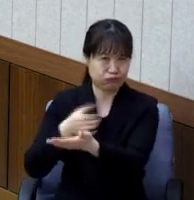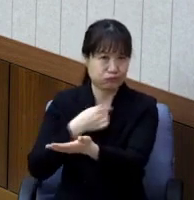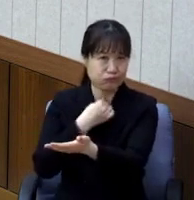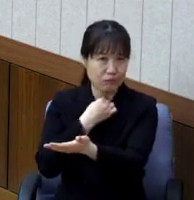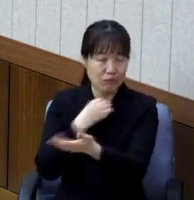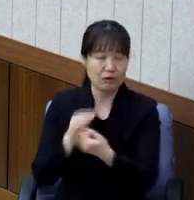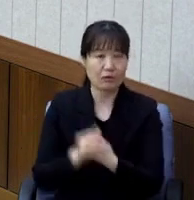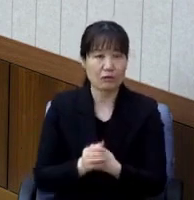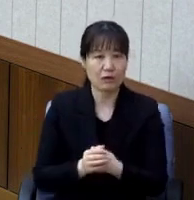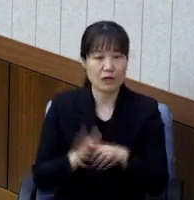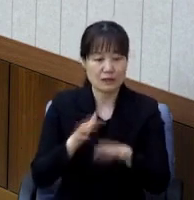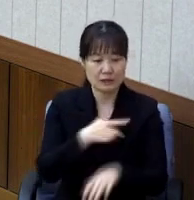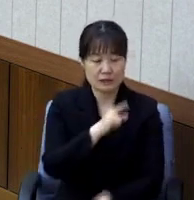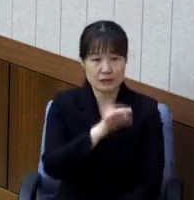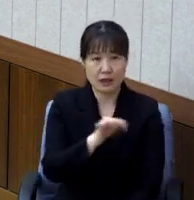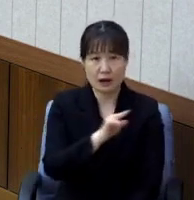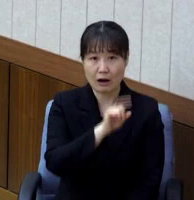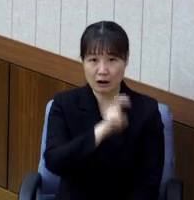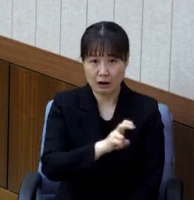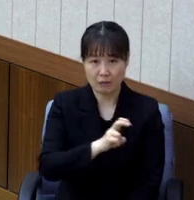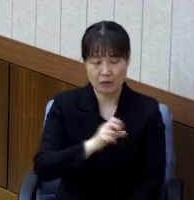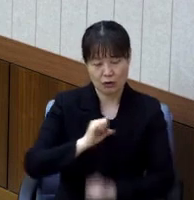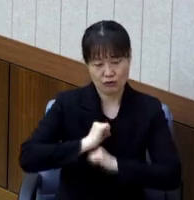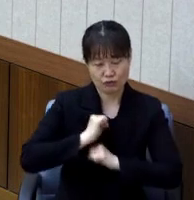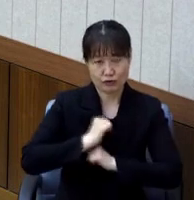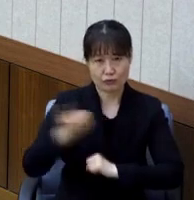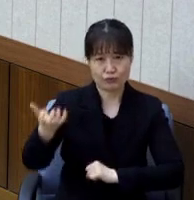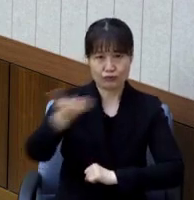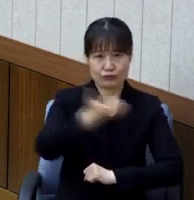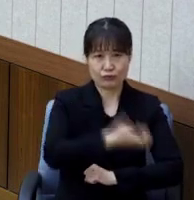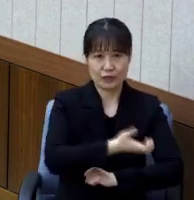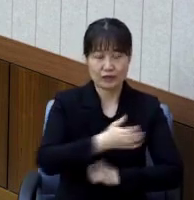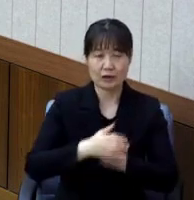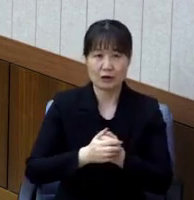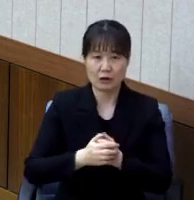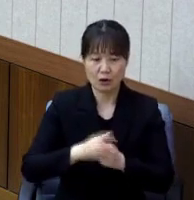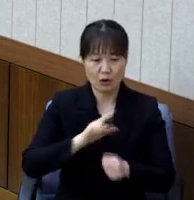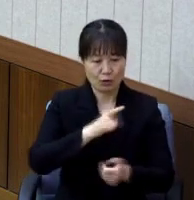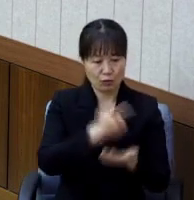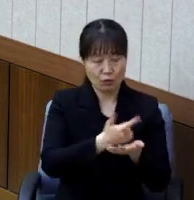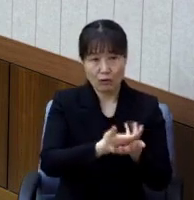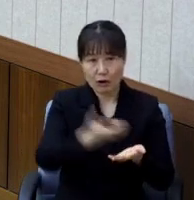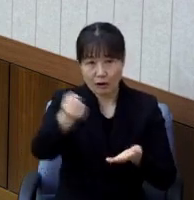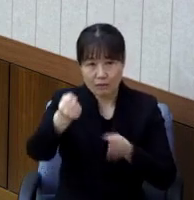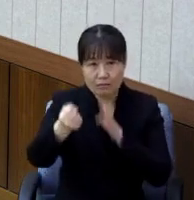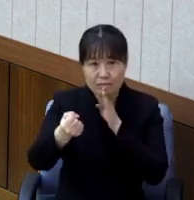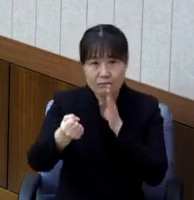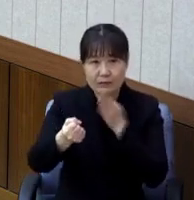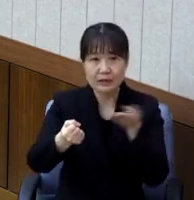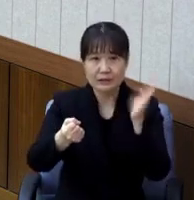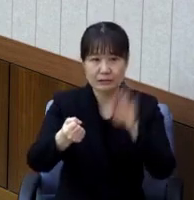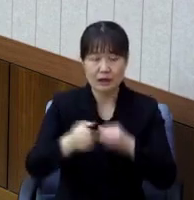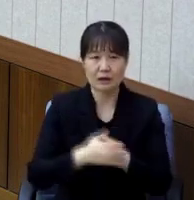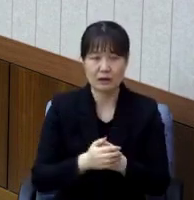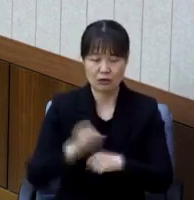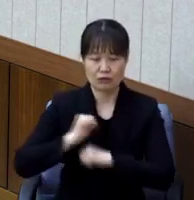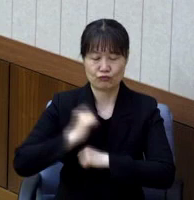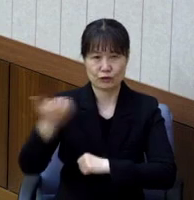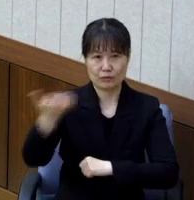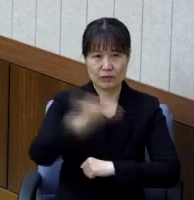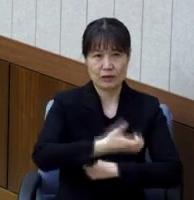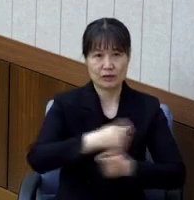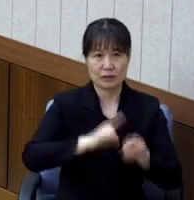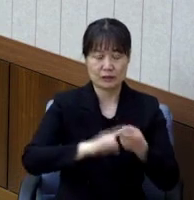설사 장암동 군부대 이전 부지가 노원구의 소유 부지라 하더라도 장암동 군무대 이전 부지는